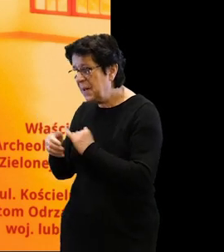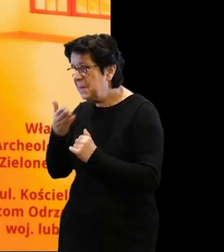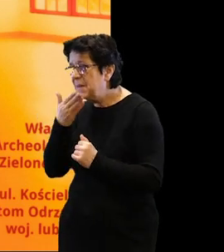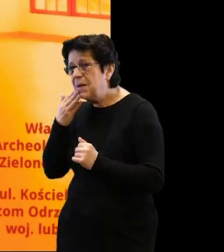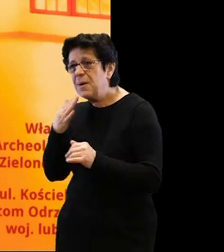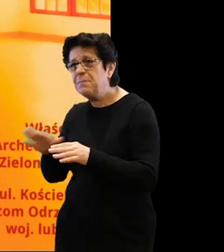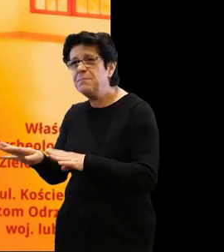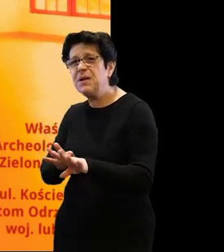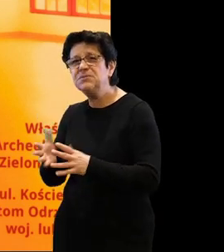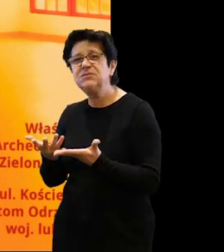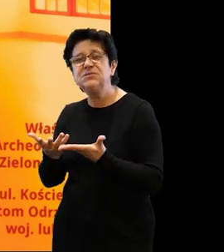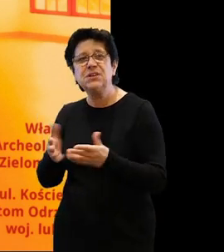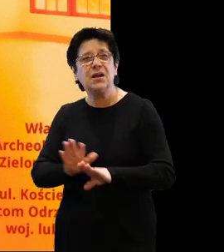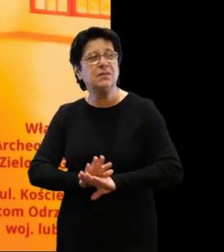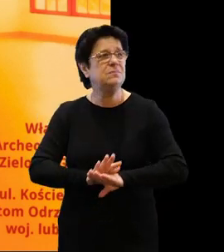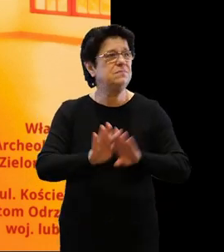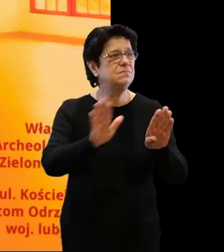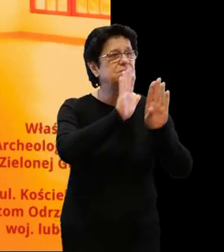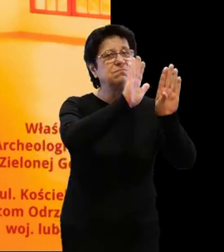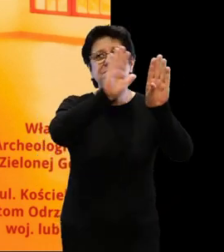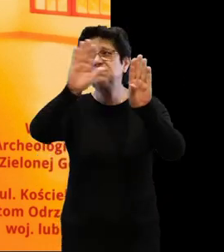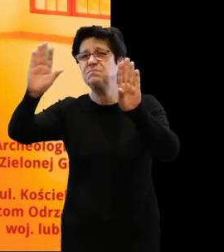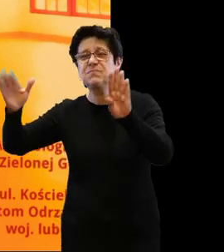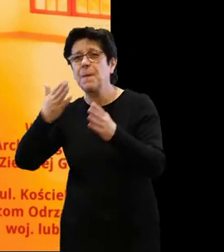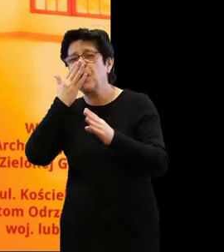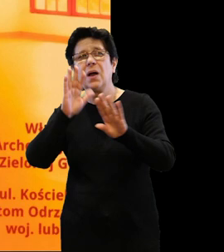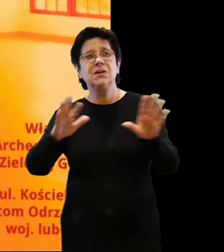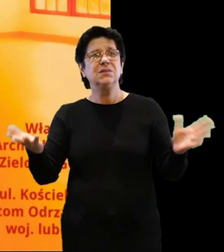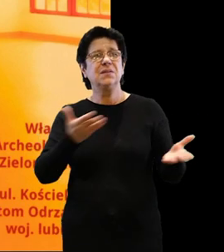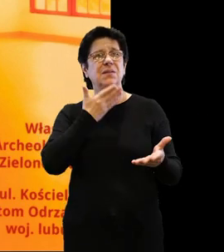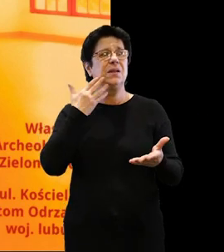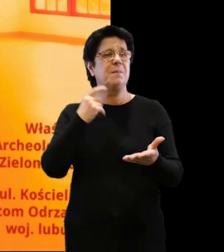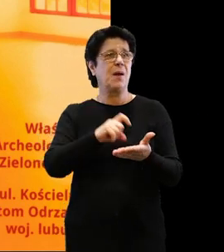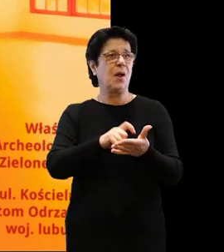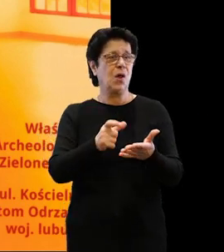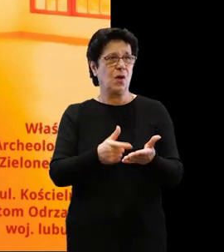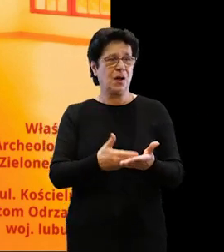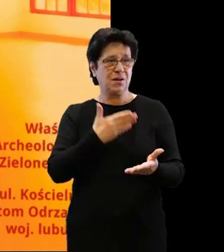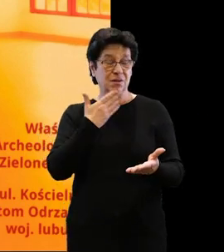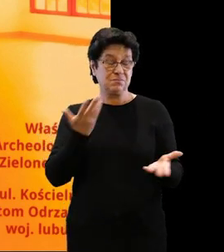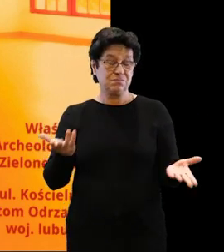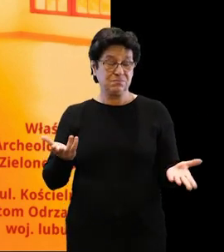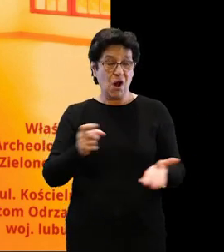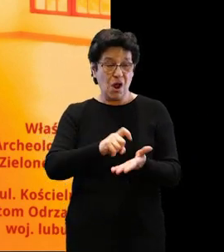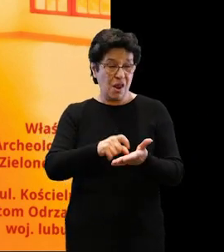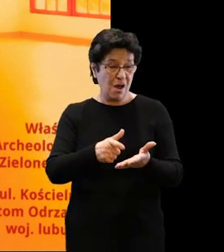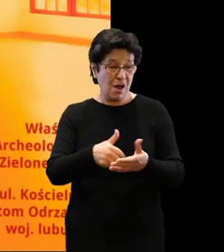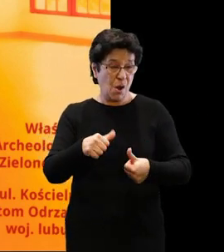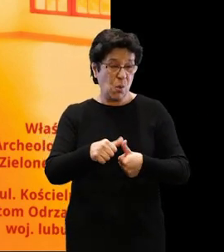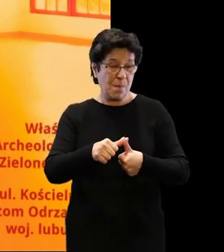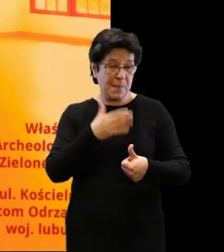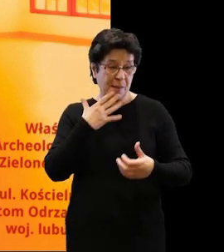No zbiory się rozrastają a pomieszczenia nie są z gumy oczywiście można